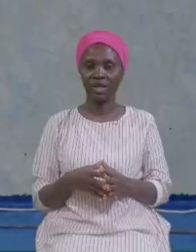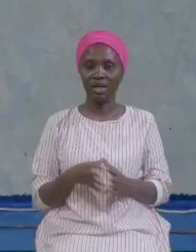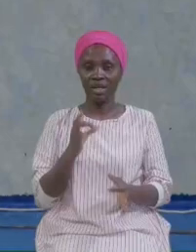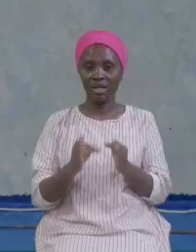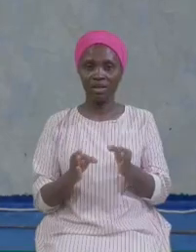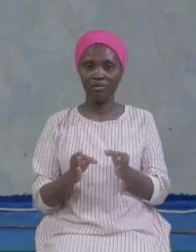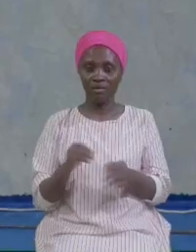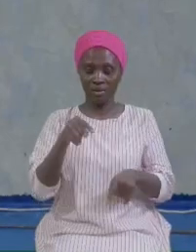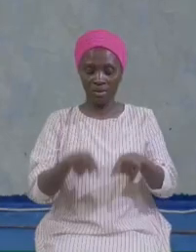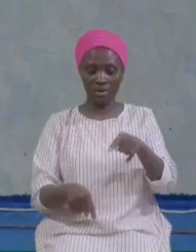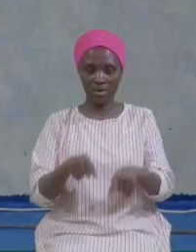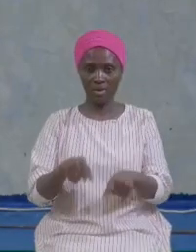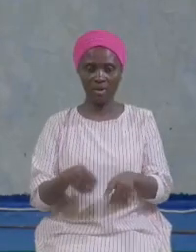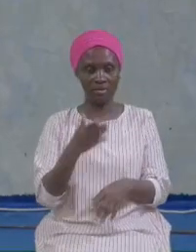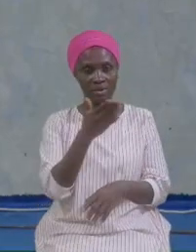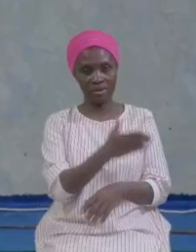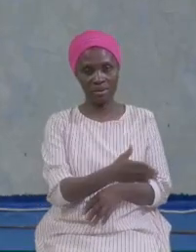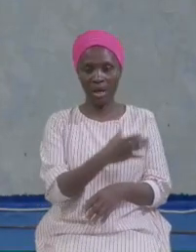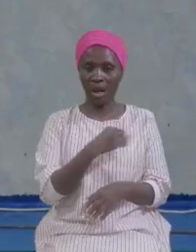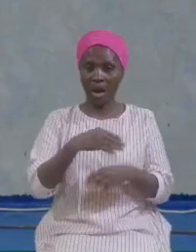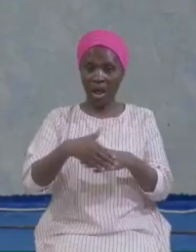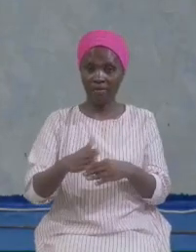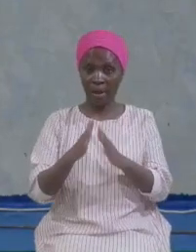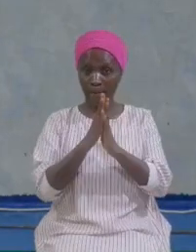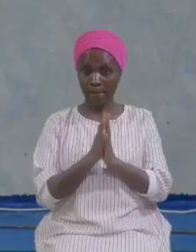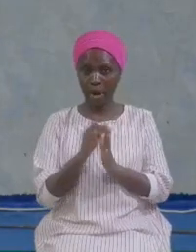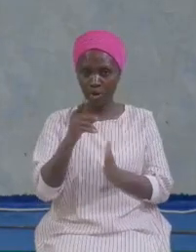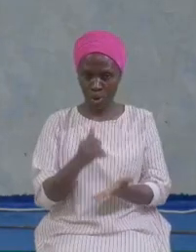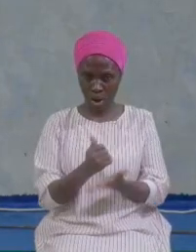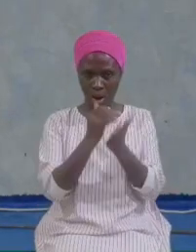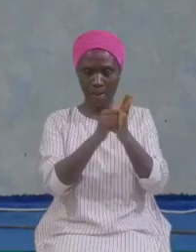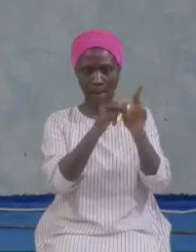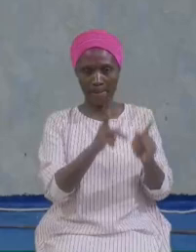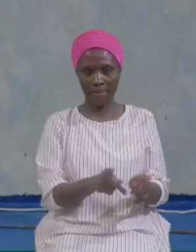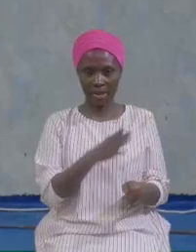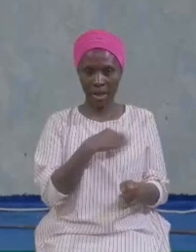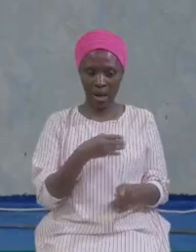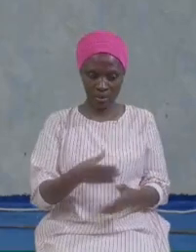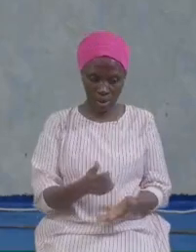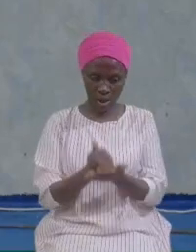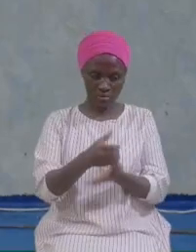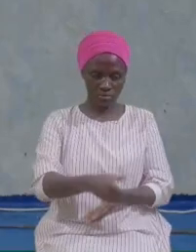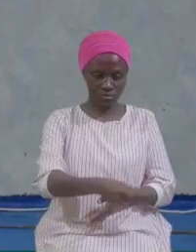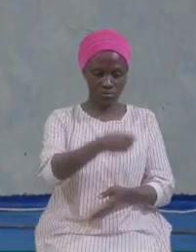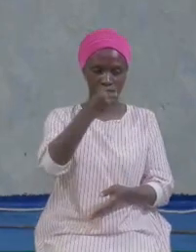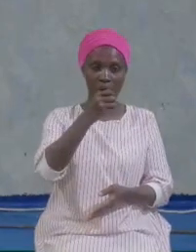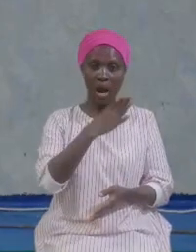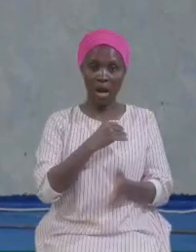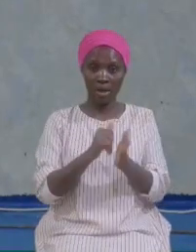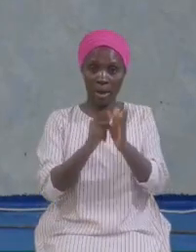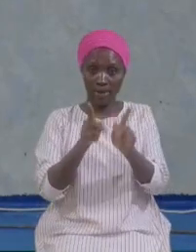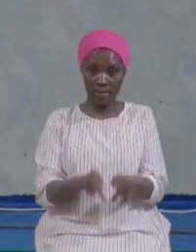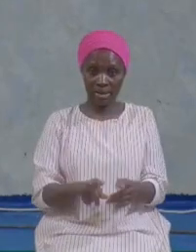Dieu, nous puissions les encourager à manifester la foi pour manifester leur miracle.